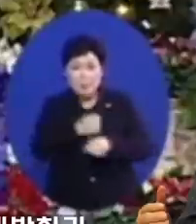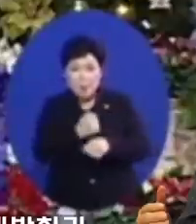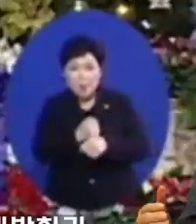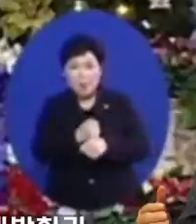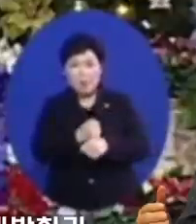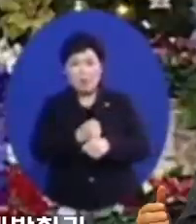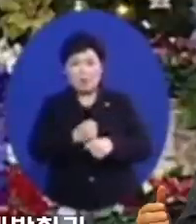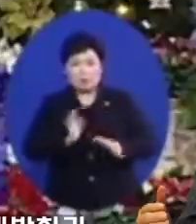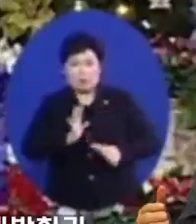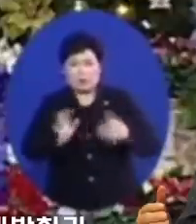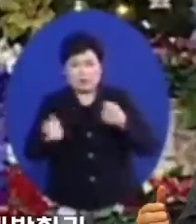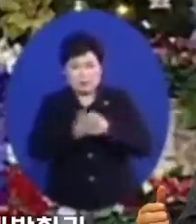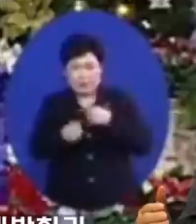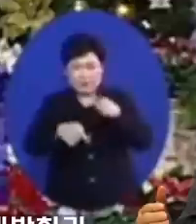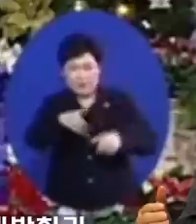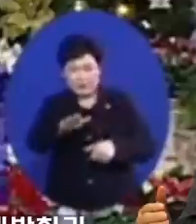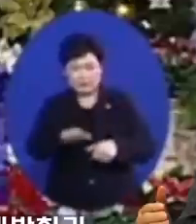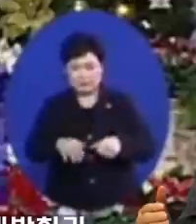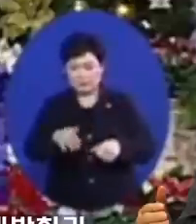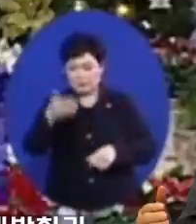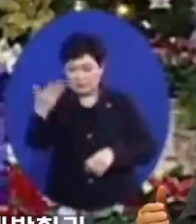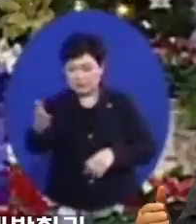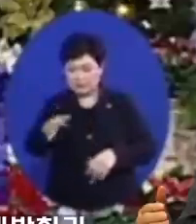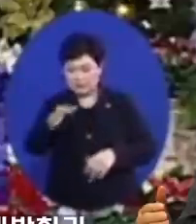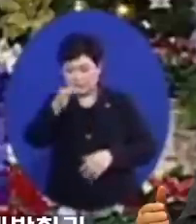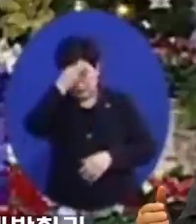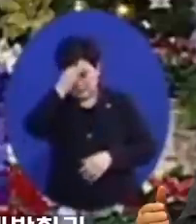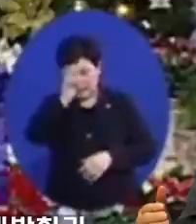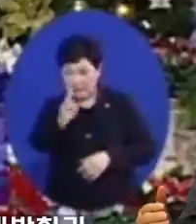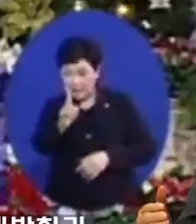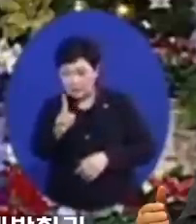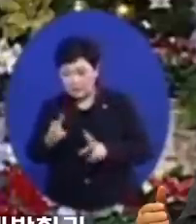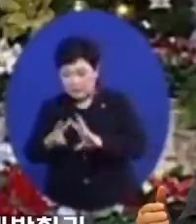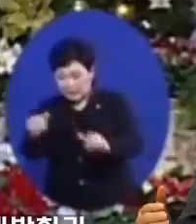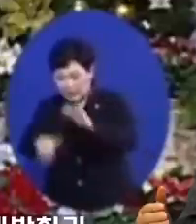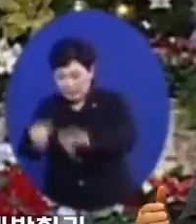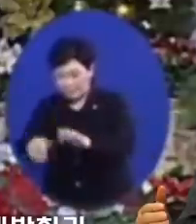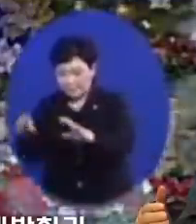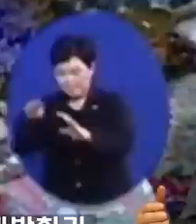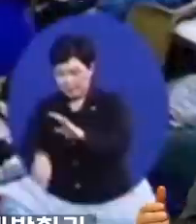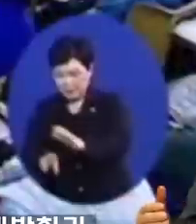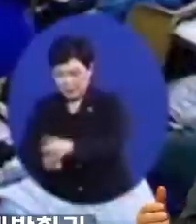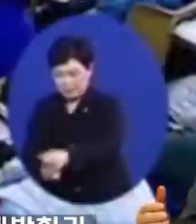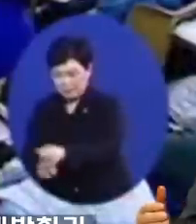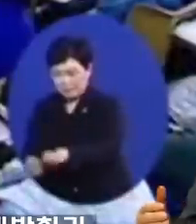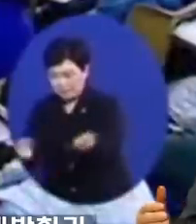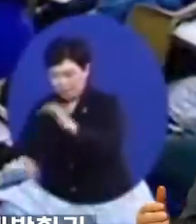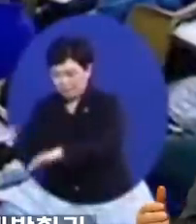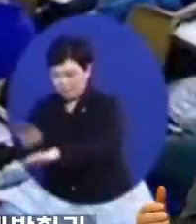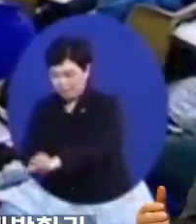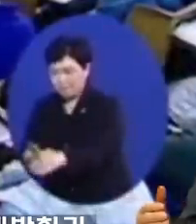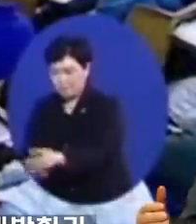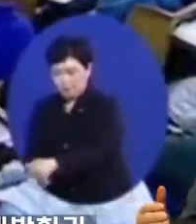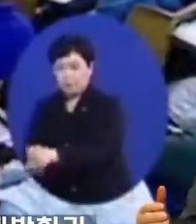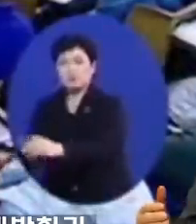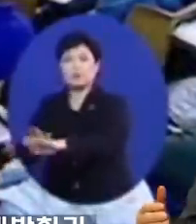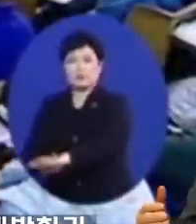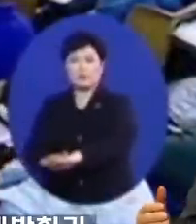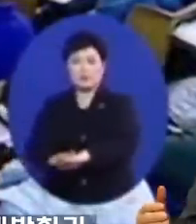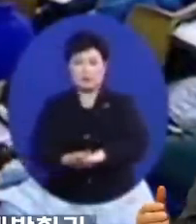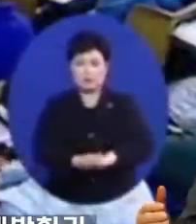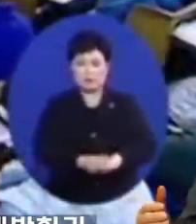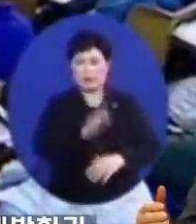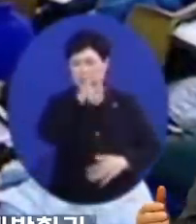나가서 당신의 달란트를 땅에 감추어 두었나이다. 땅에 감추어 두면 어떻게 합니까? 개발해야지요.